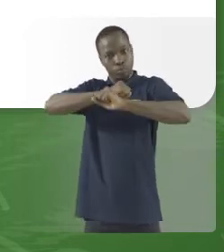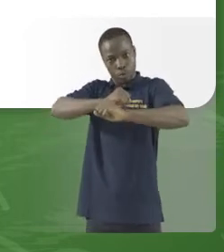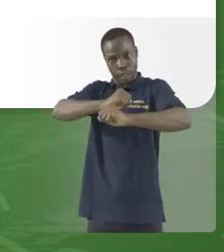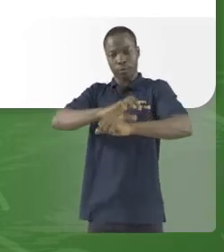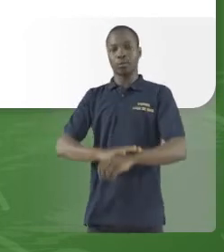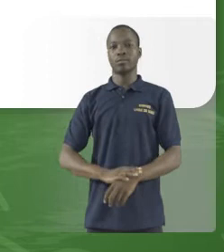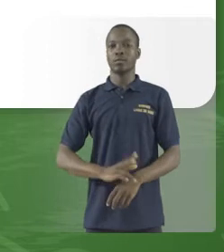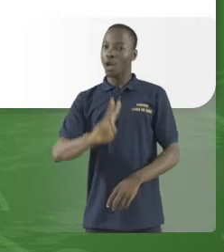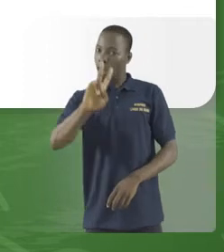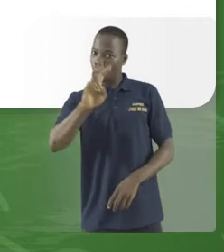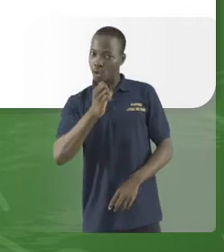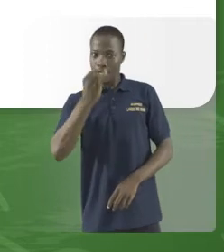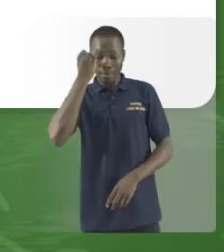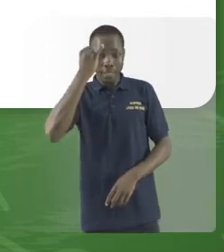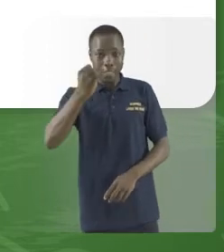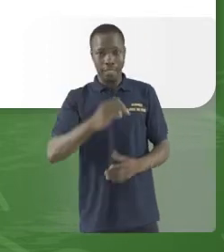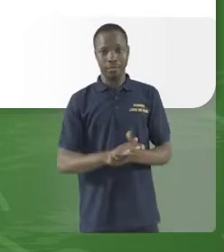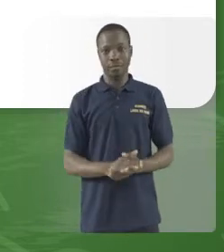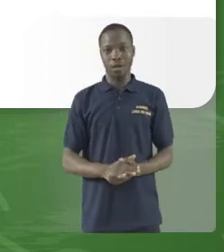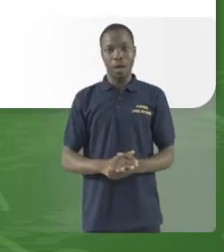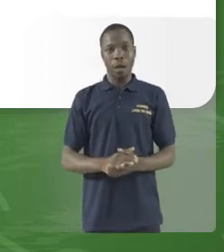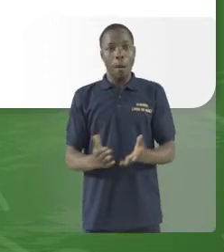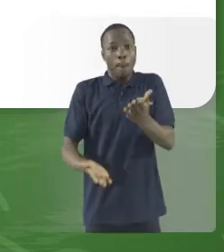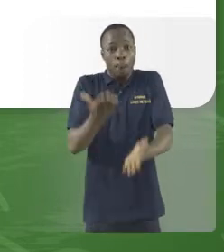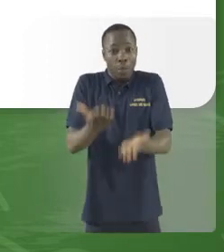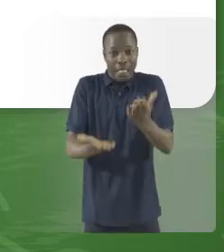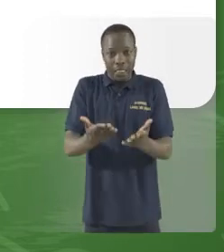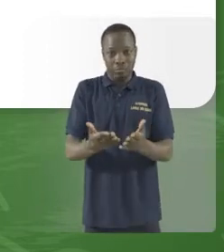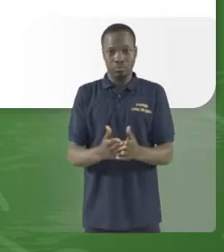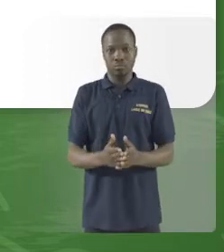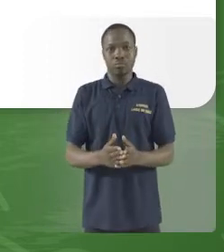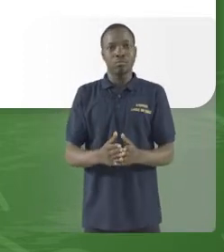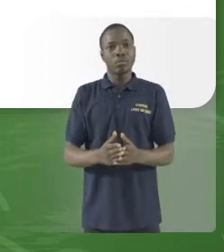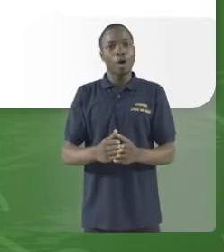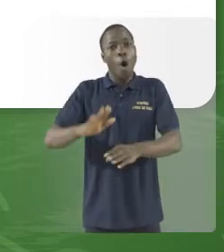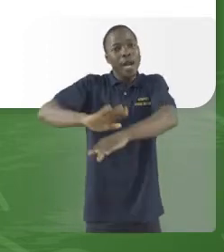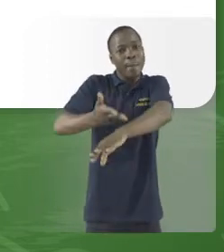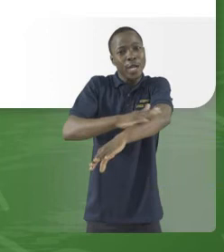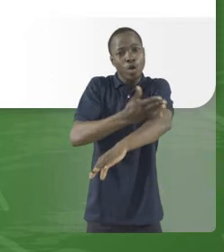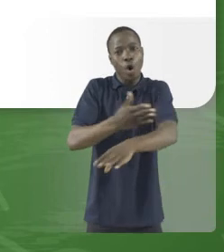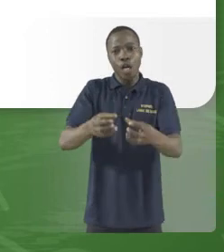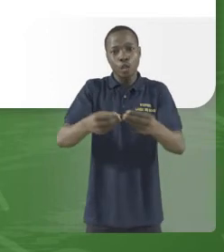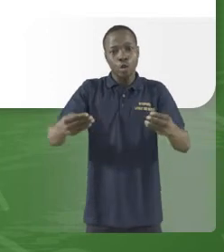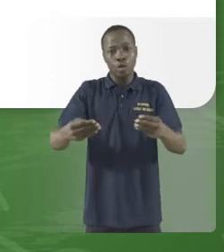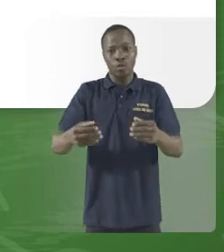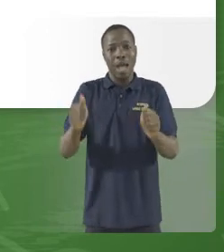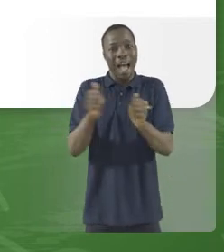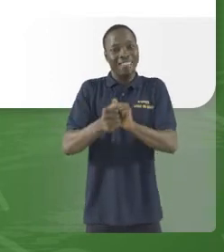Deuxième hypothèse, peut-être qu'on améliore les sols par des techniques culturales.